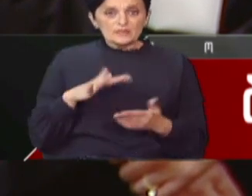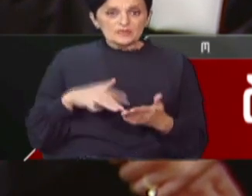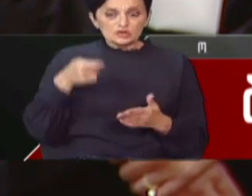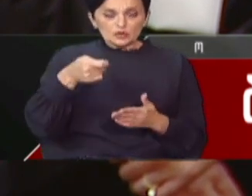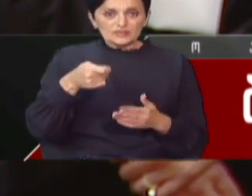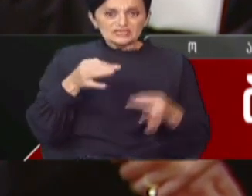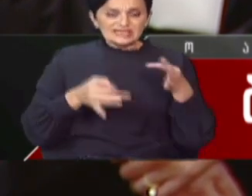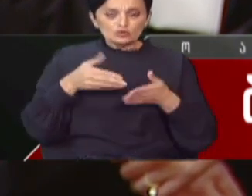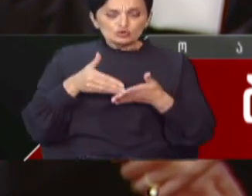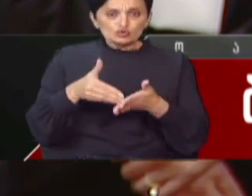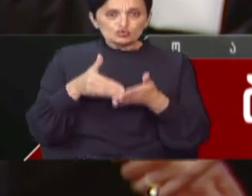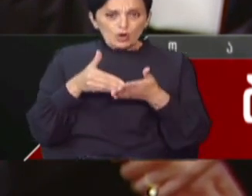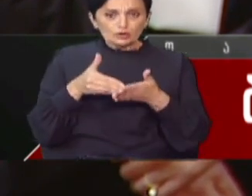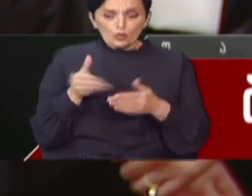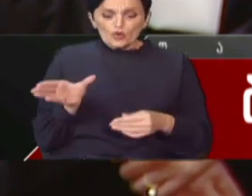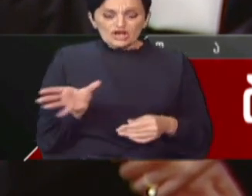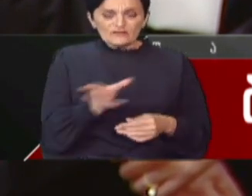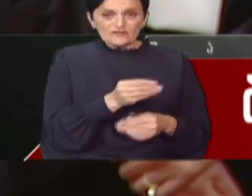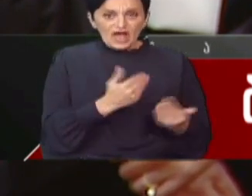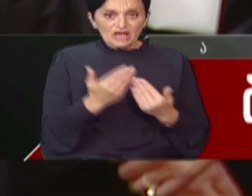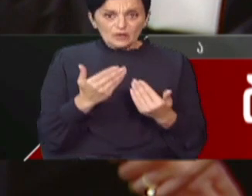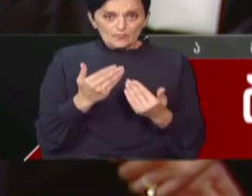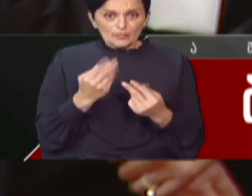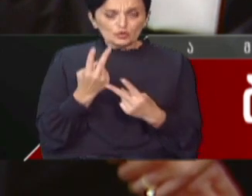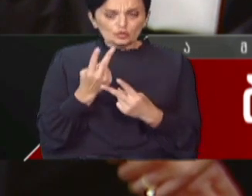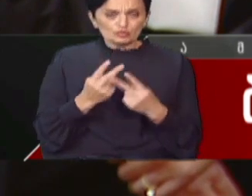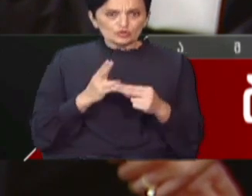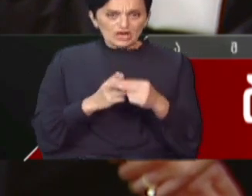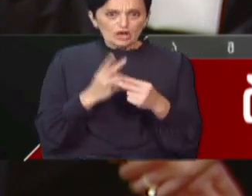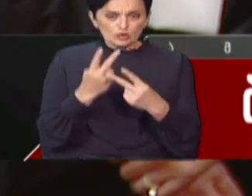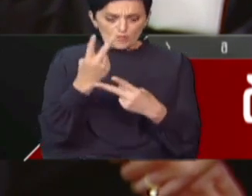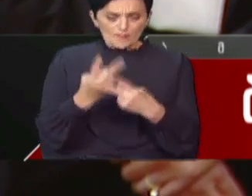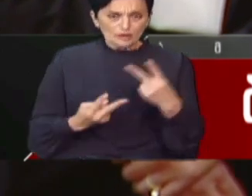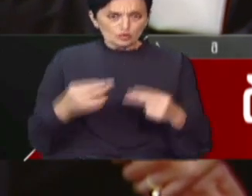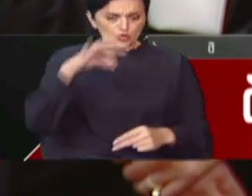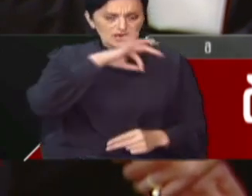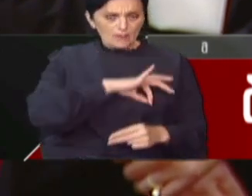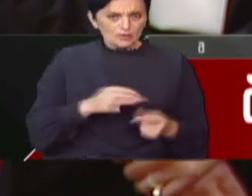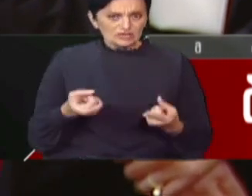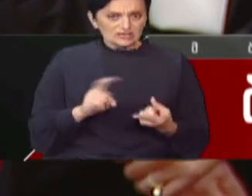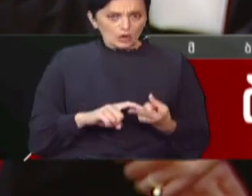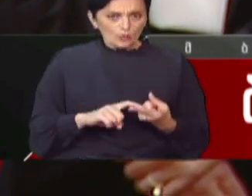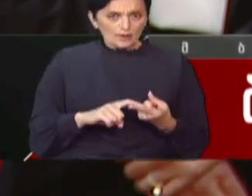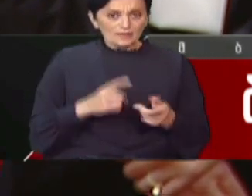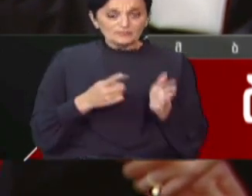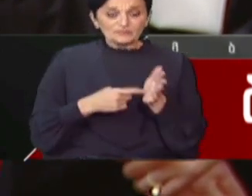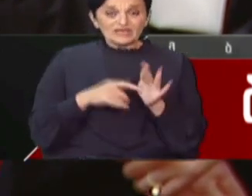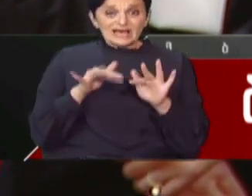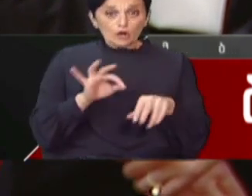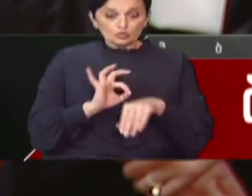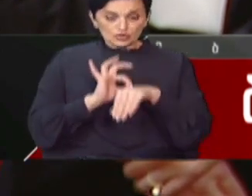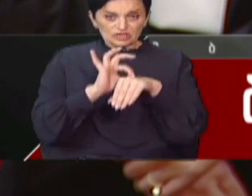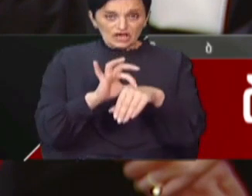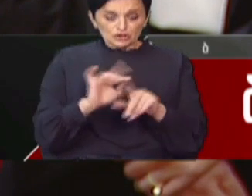სასამართლოს შუამდგომლობით ყველა მათგანის მიმართ აღკვეთის ღონისძიების სახით პატიმრობის გამოყენების თაობაზე. გამოძიების მიერ